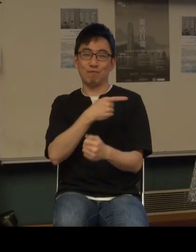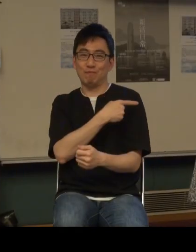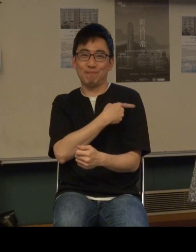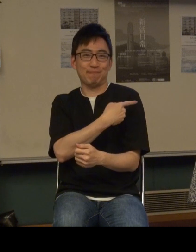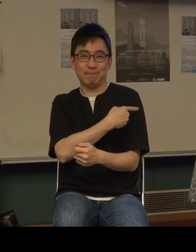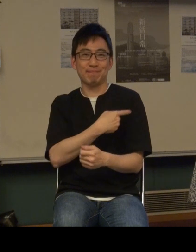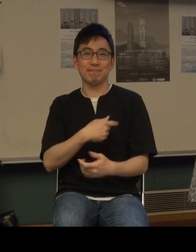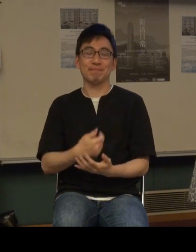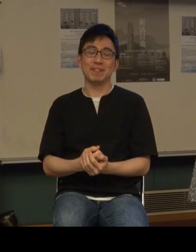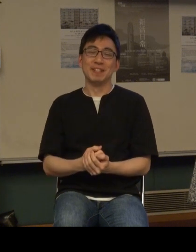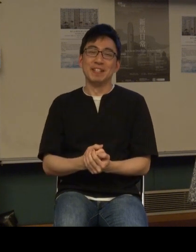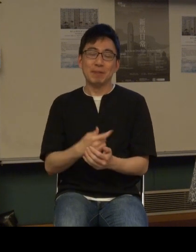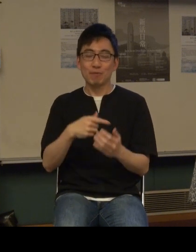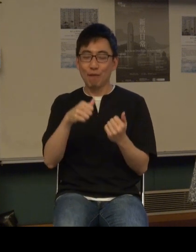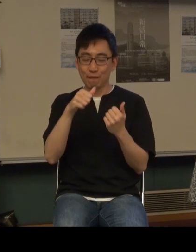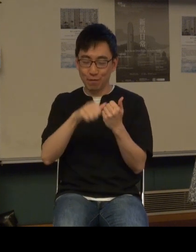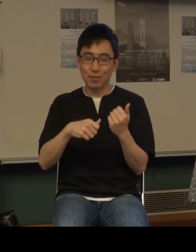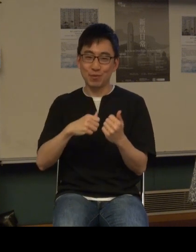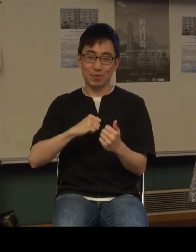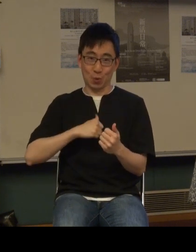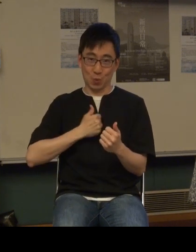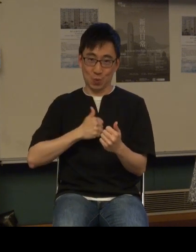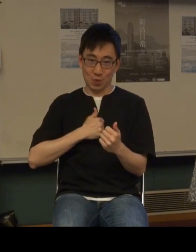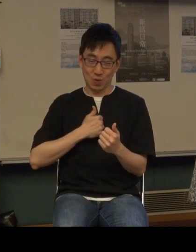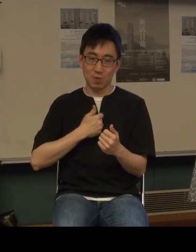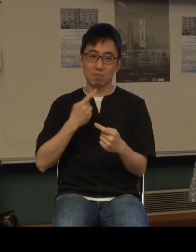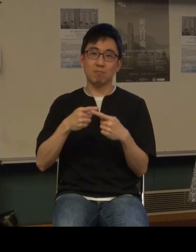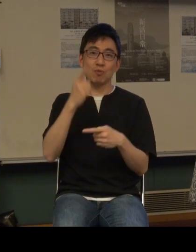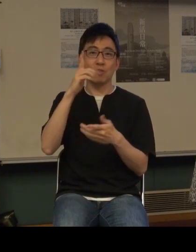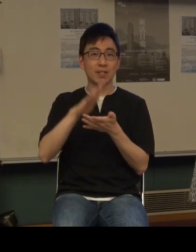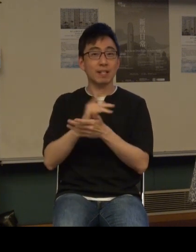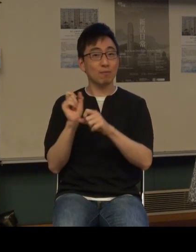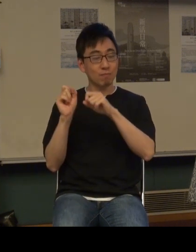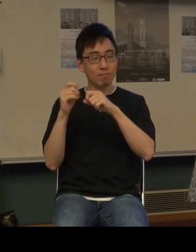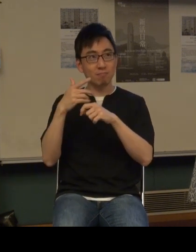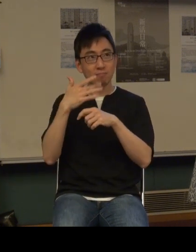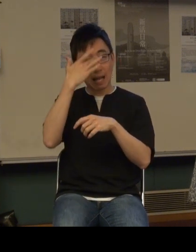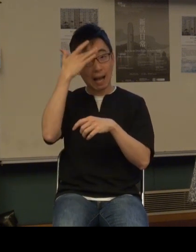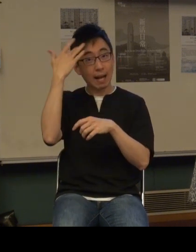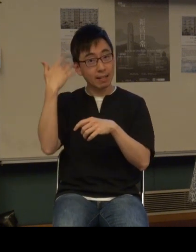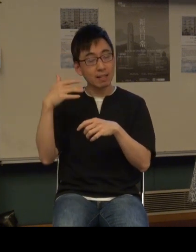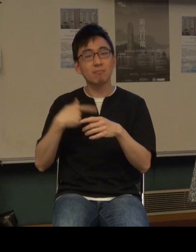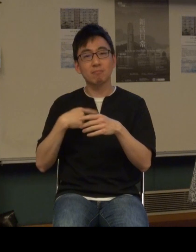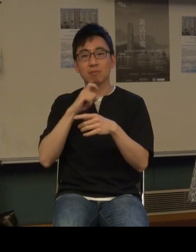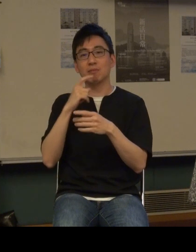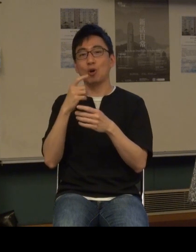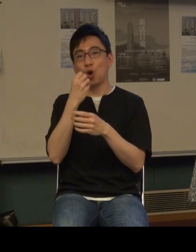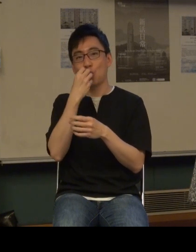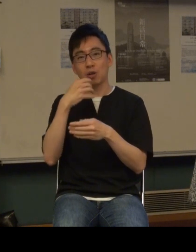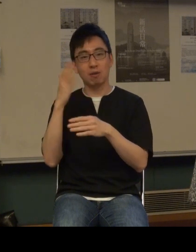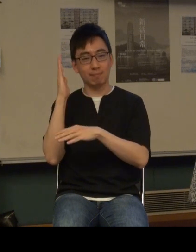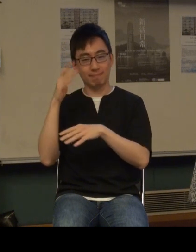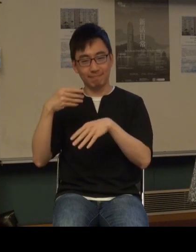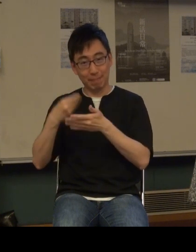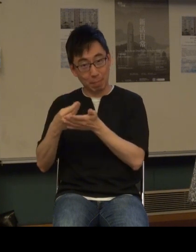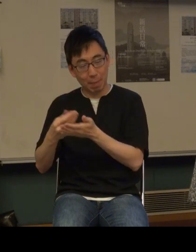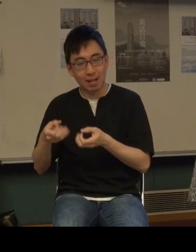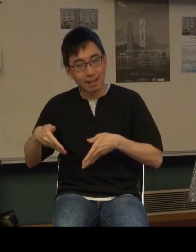天，去年夏天咧出版咗《香港街市》呢一本書，亦都係非常受歡迎，非常多人